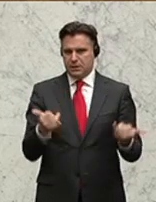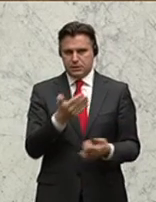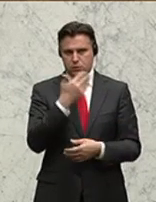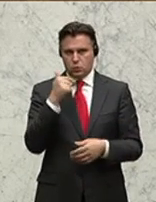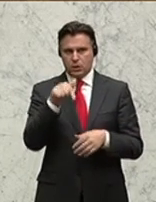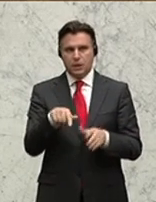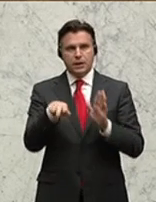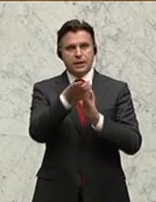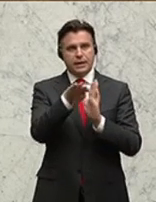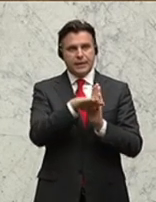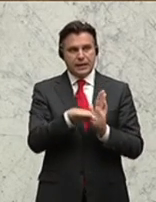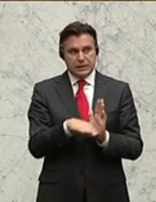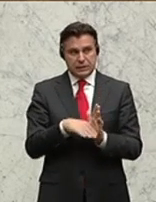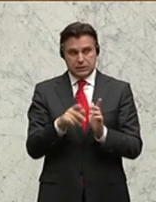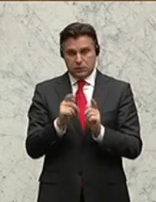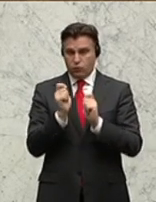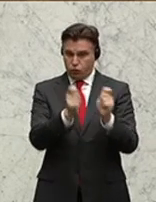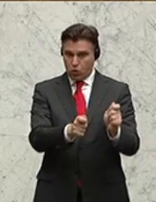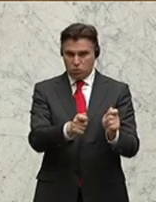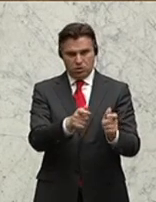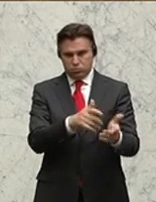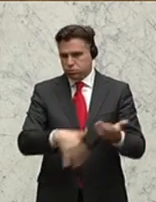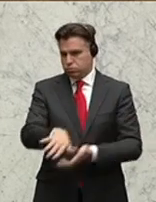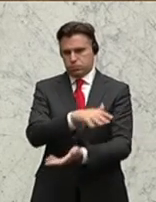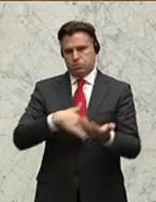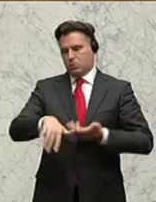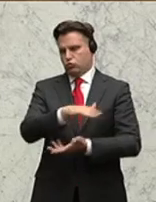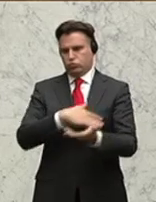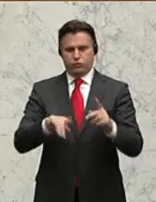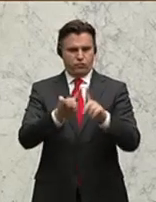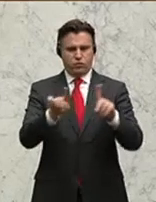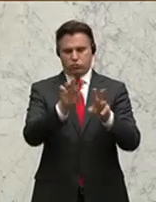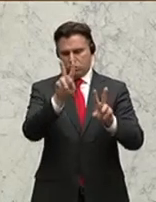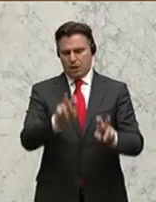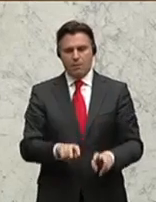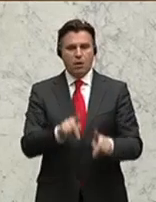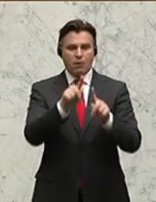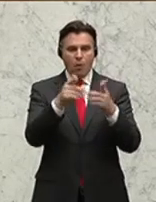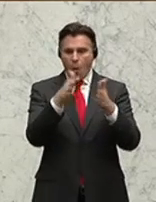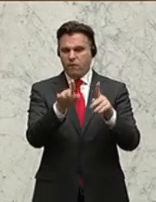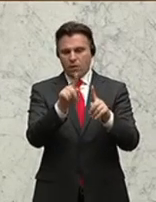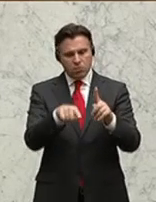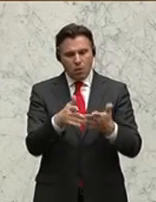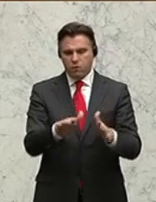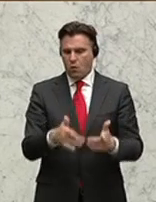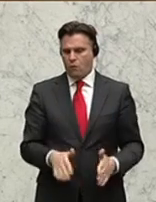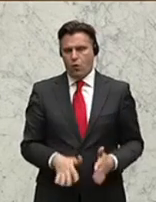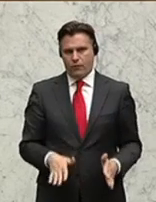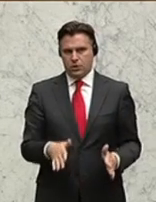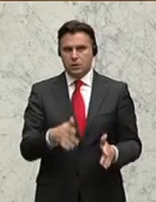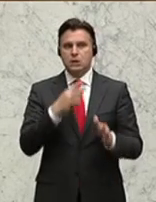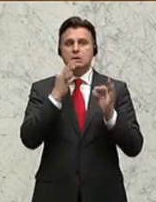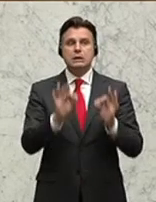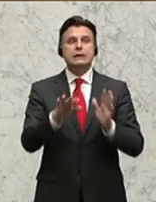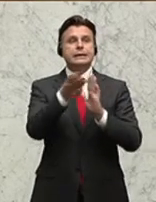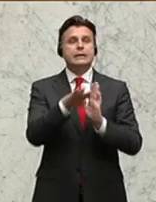Dieser Gesetzesvorschlag ist Kräuter und Rüben. Es ist hier vieles offen. Es ist kein Gesetz, das man mit